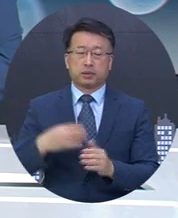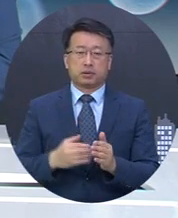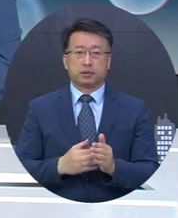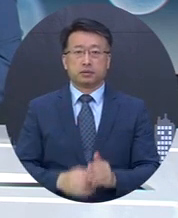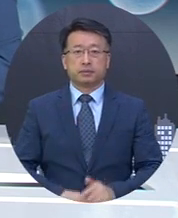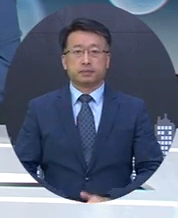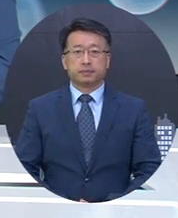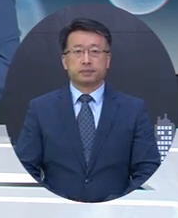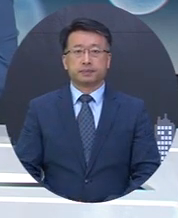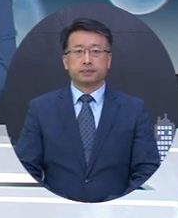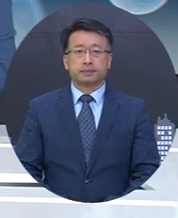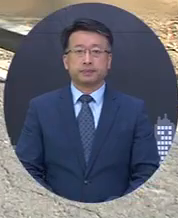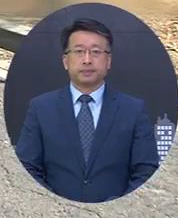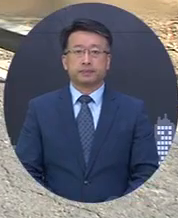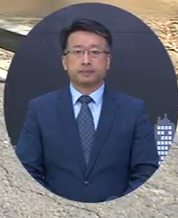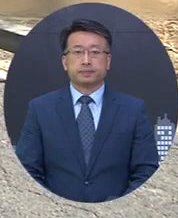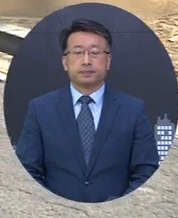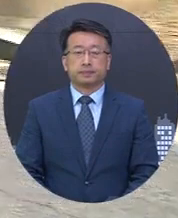신은정 기자입니다.